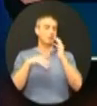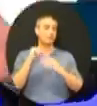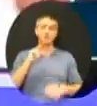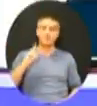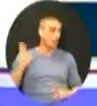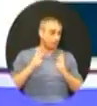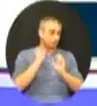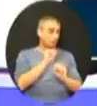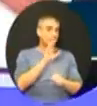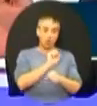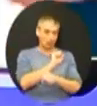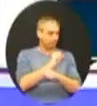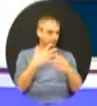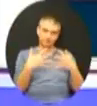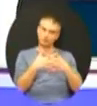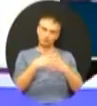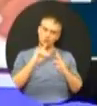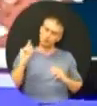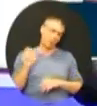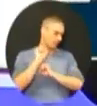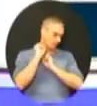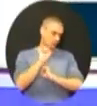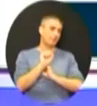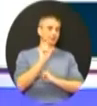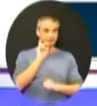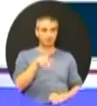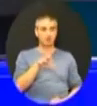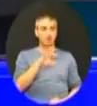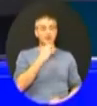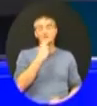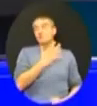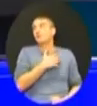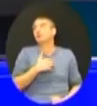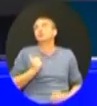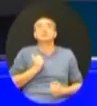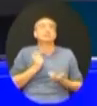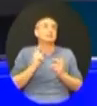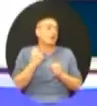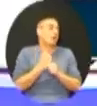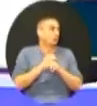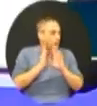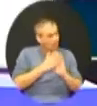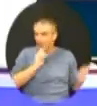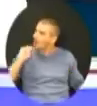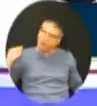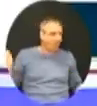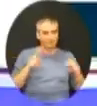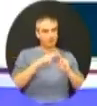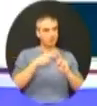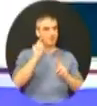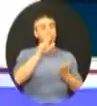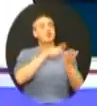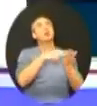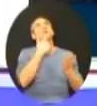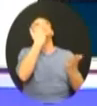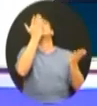כולו תמח אגב אופוזיציה וקואליציה הציבור כולו תמח ךצ דובר בפצוע צהל צריך לעשות הכל להפוך עולמות לבוא לבגץ